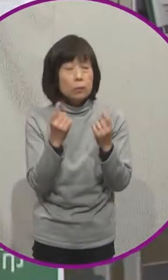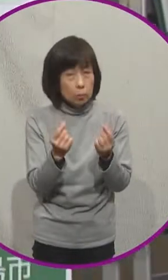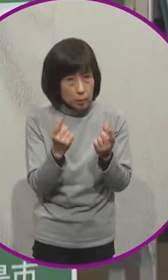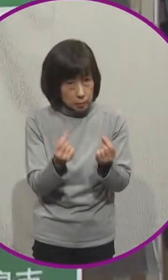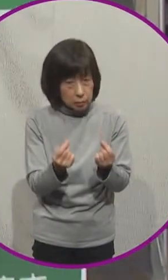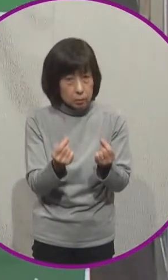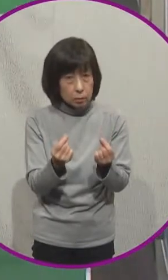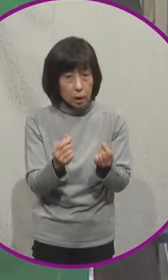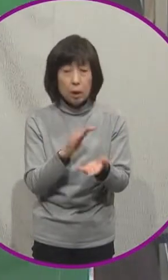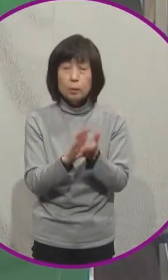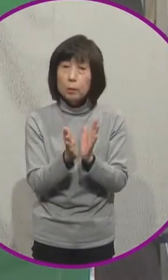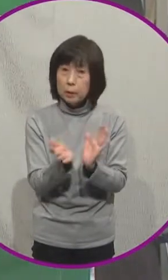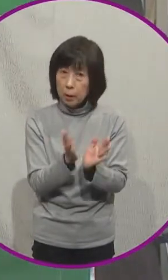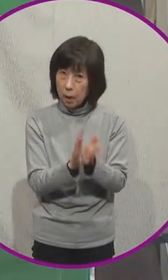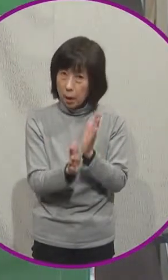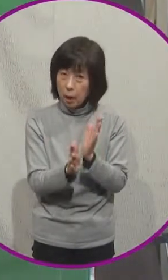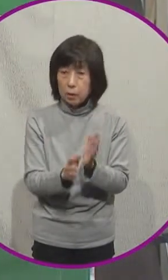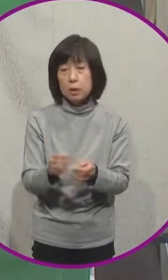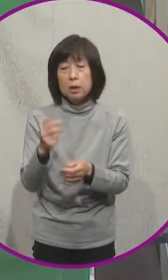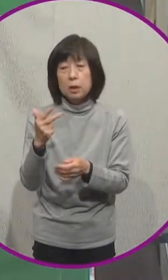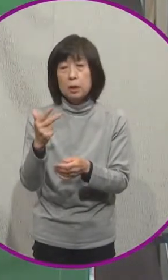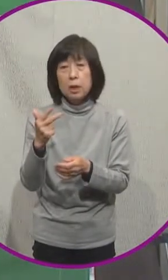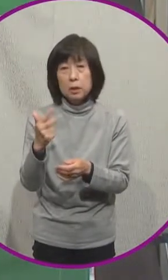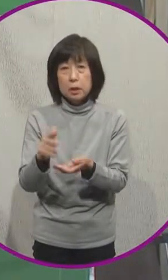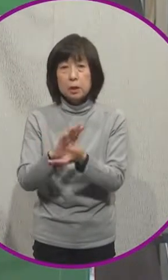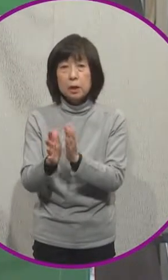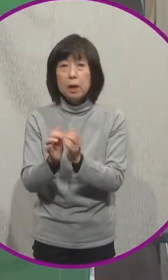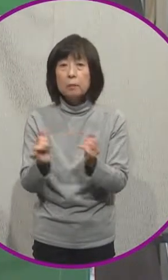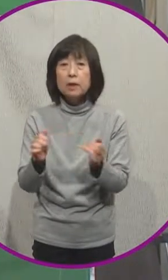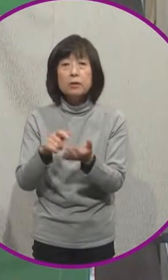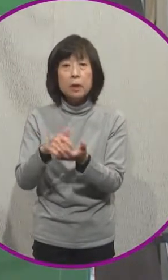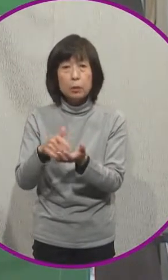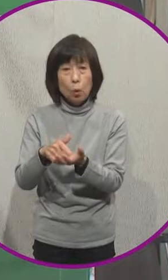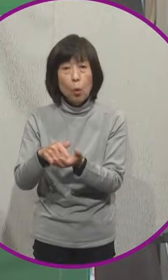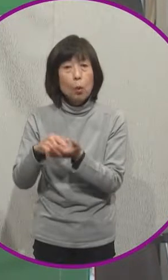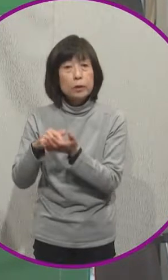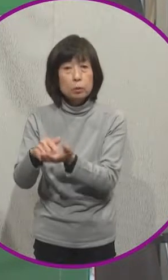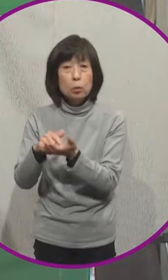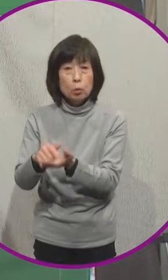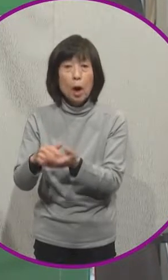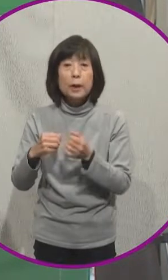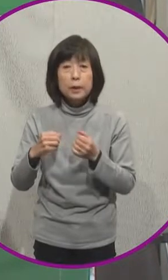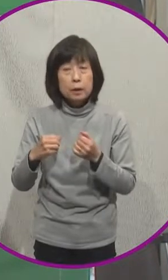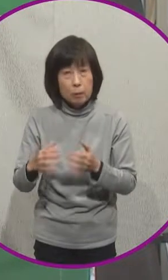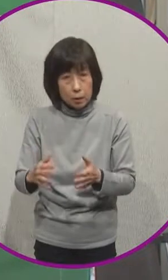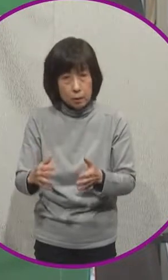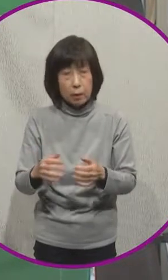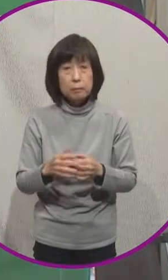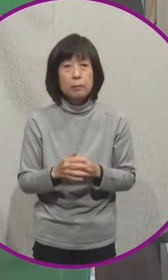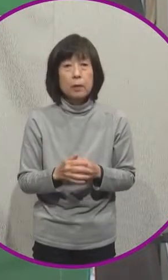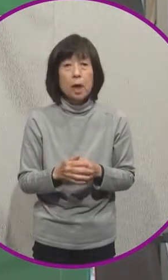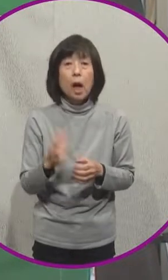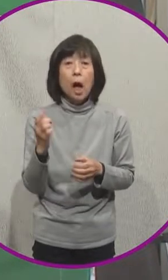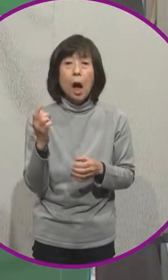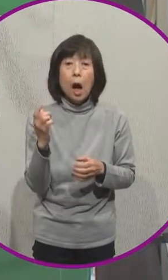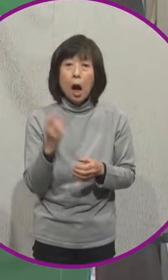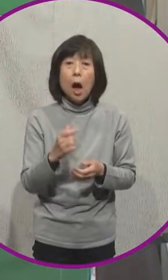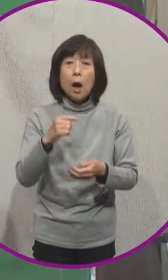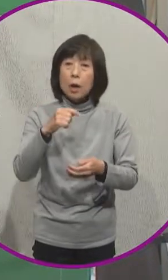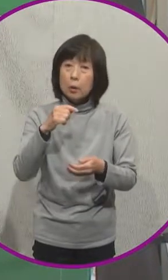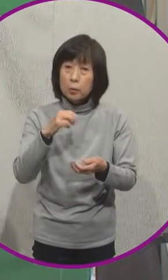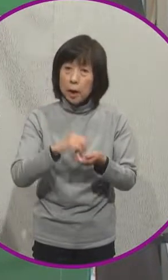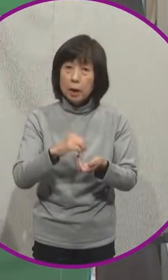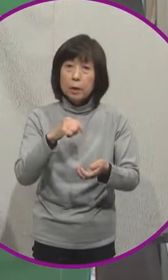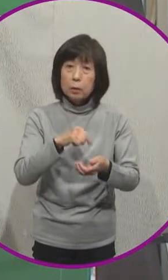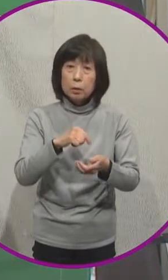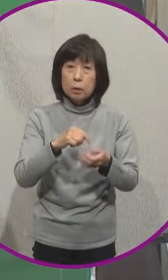あらためて市県民税の申告を行う必要はありません確定申告の内容から市県民税の